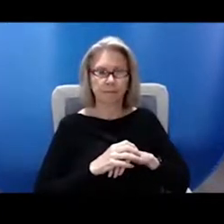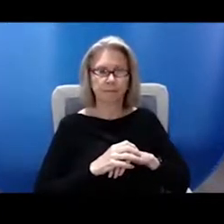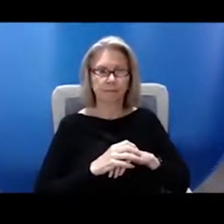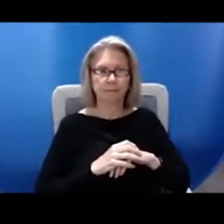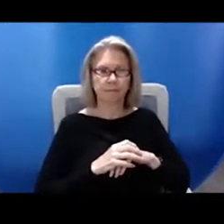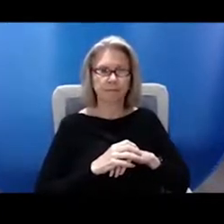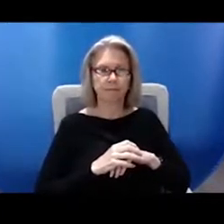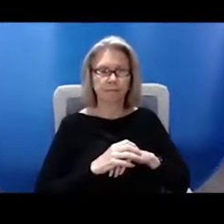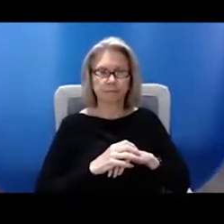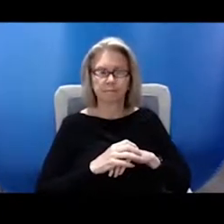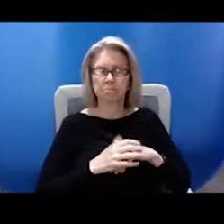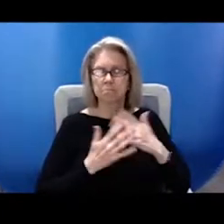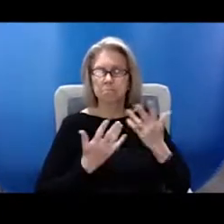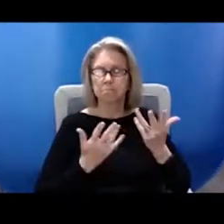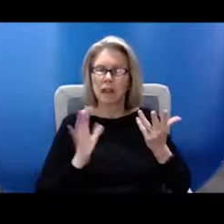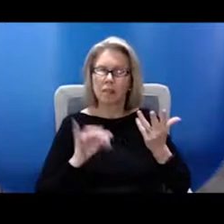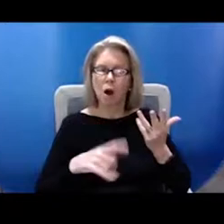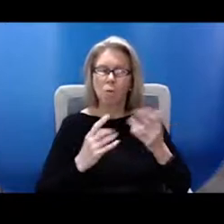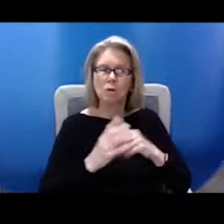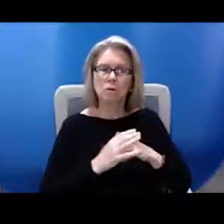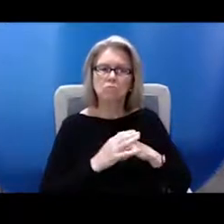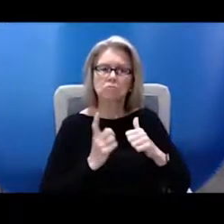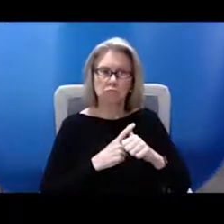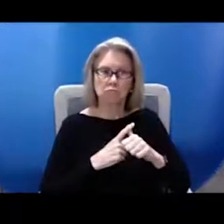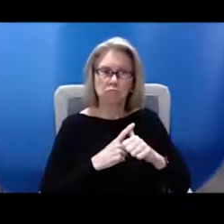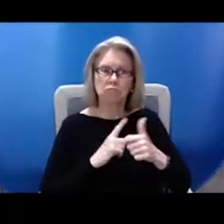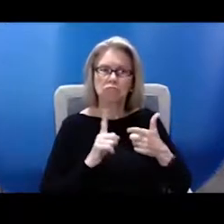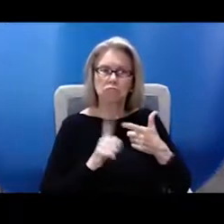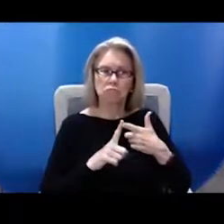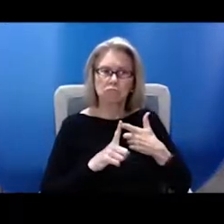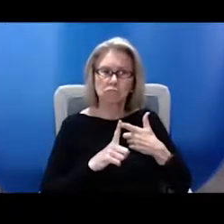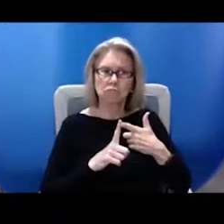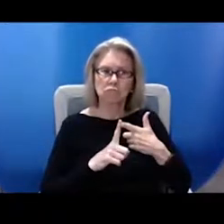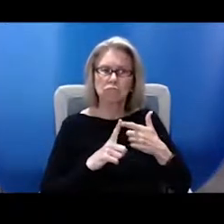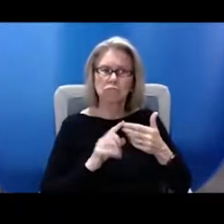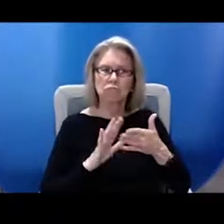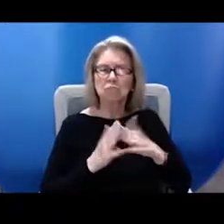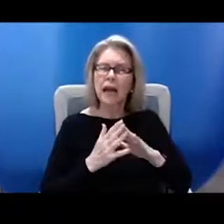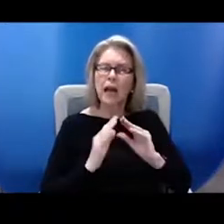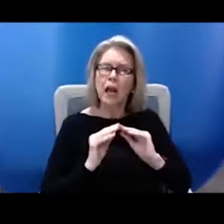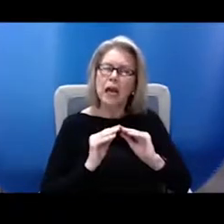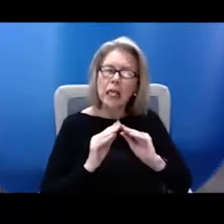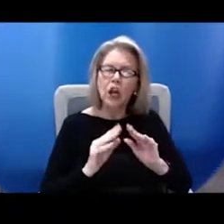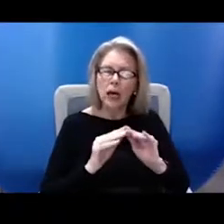Pilihan itu dibikin dari dengan sadar dari awal, itu satu. Sama satu lagi, makin kesini makin